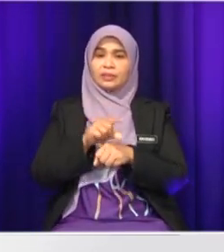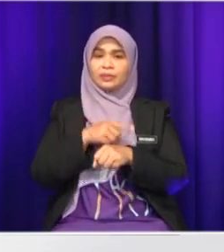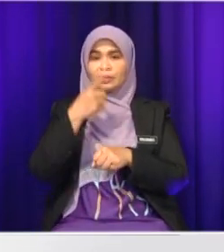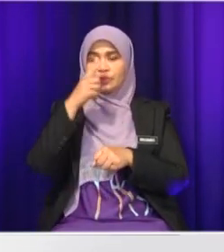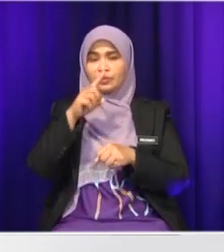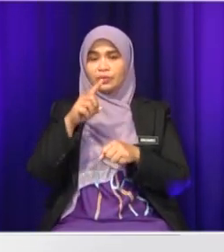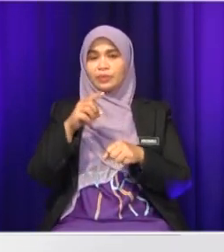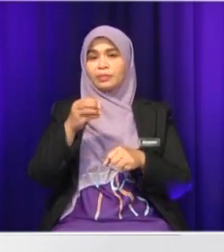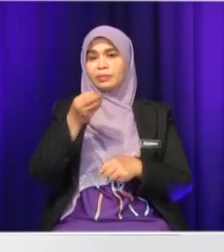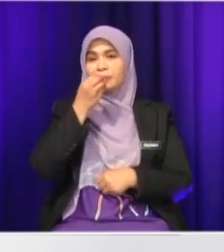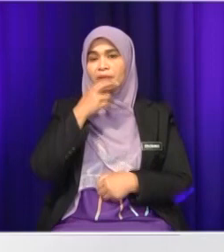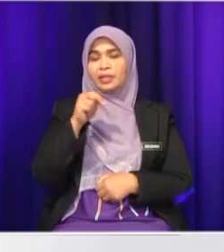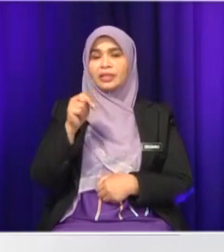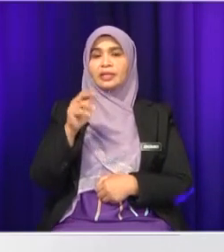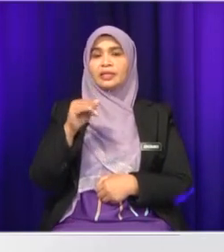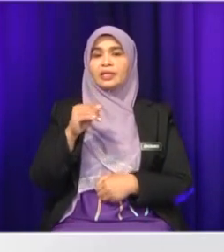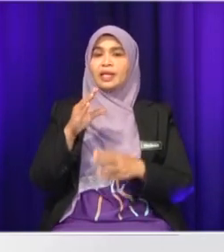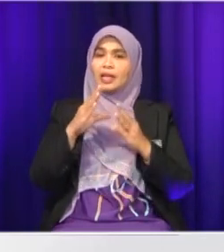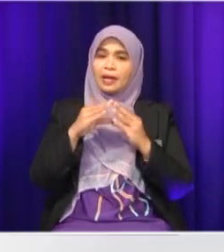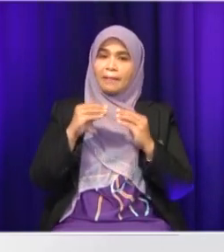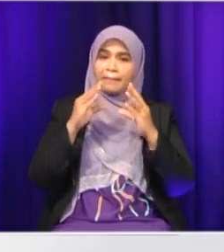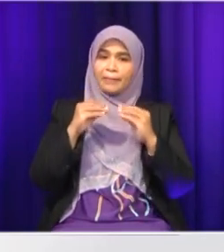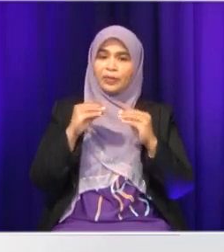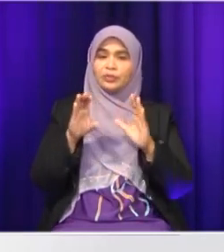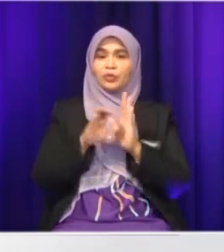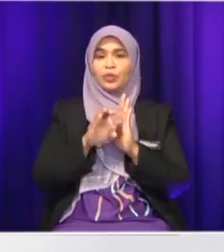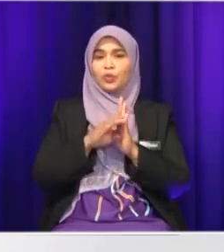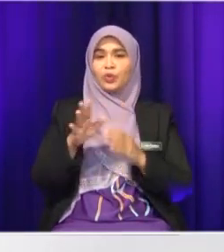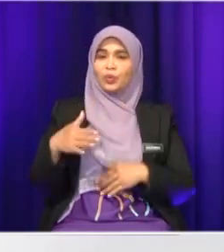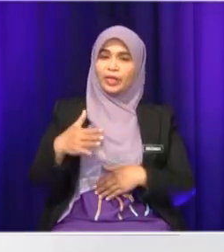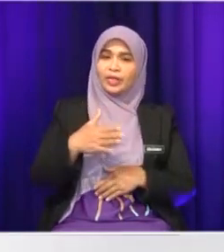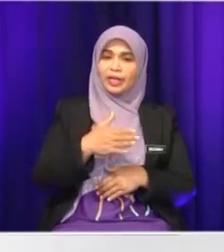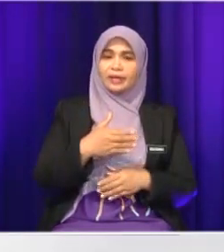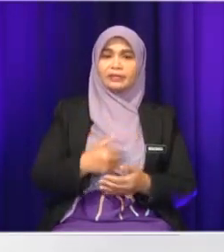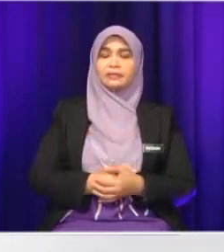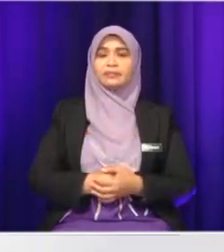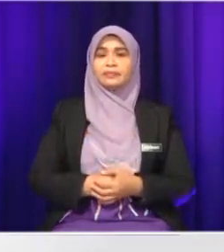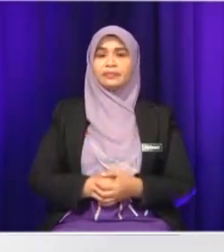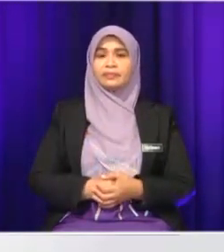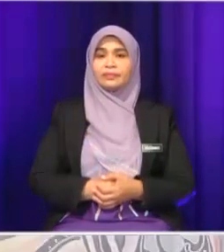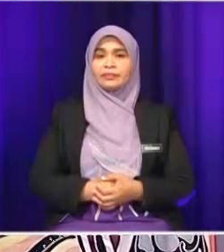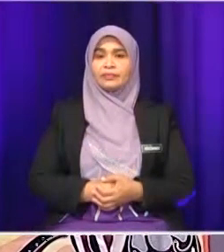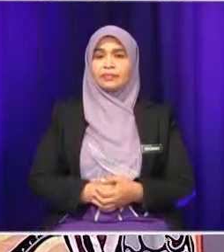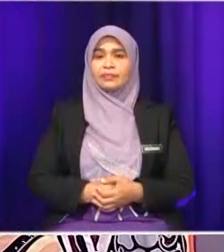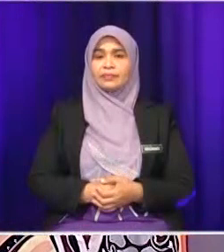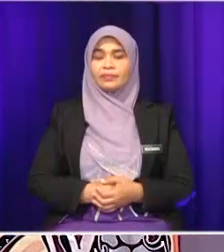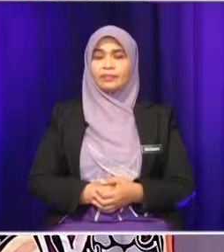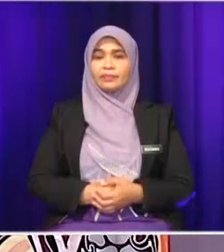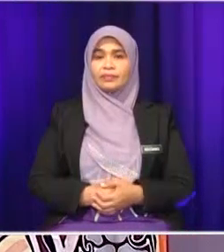seperti ikan Nanti Cepatlah untuk masak air pada kue-kue Oke ini kaidah bungkus